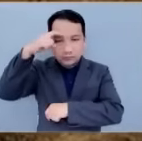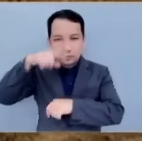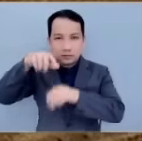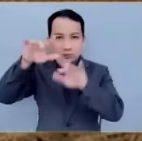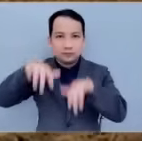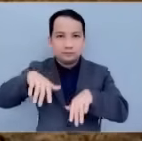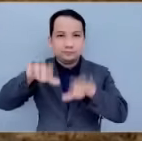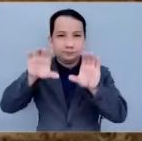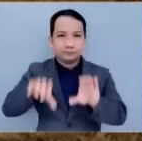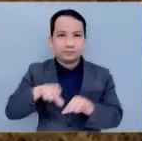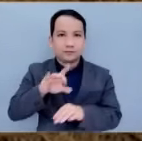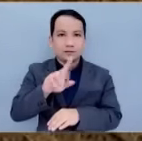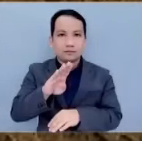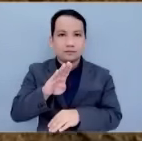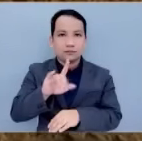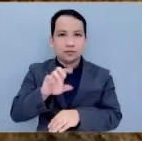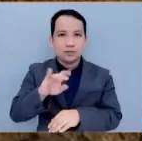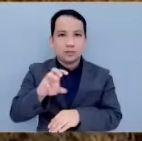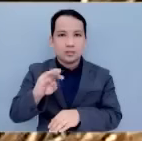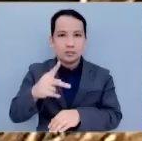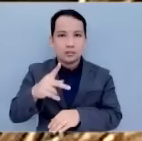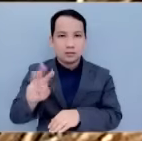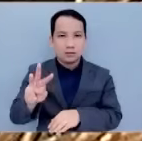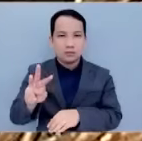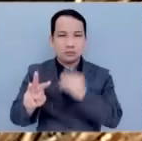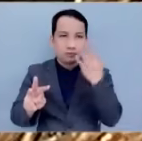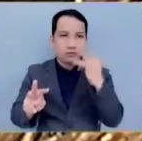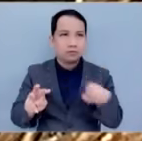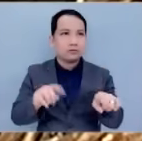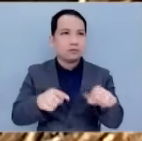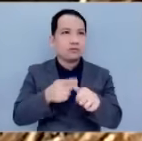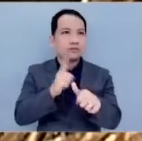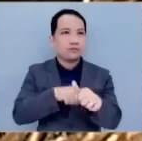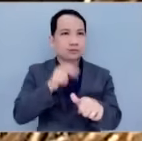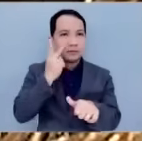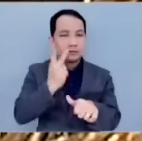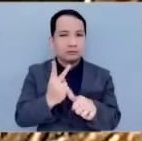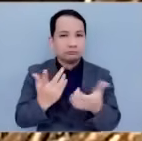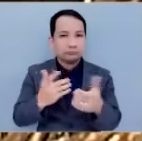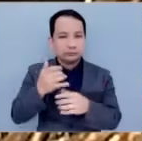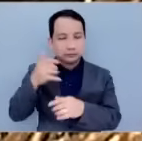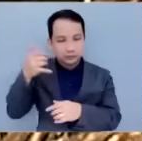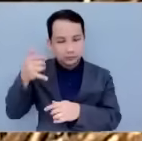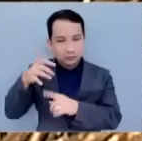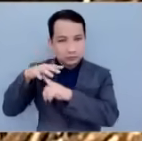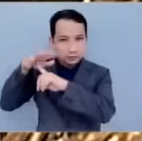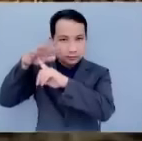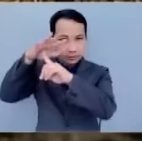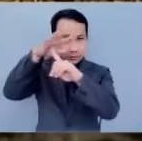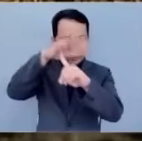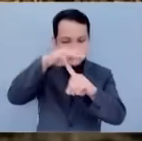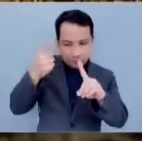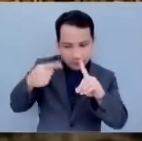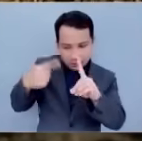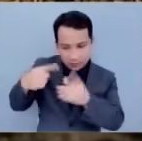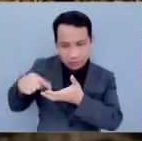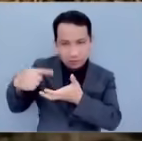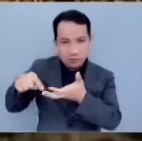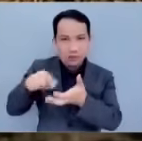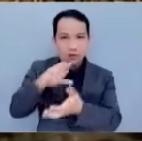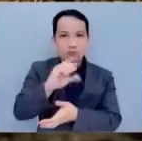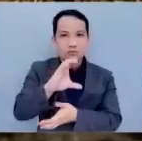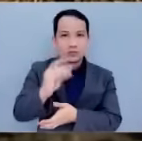ang Bulalakaw dahil sa epekto ng El Nino. Ito ang unang beses na nag-aerial inspection ng Office of Civil Defense para makita ang epekto